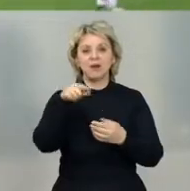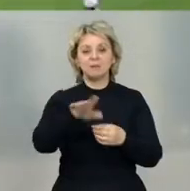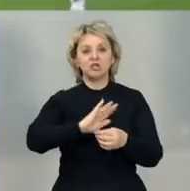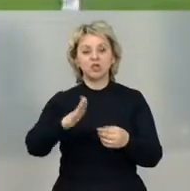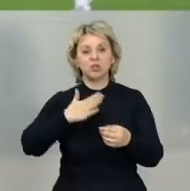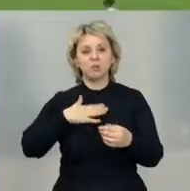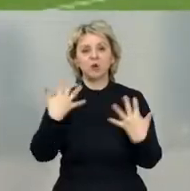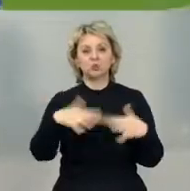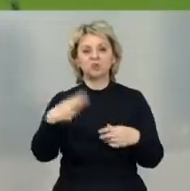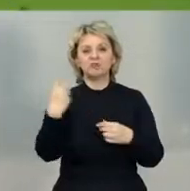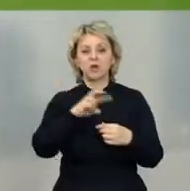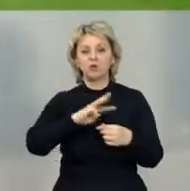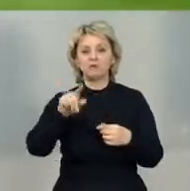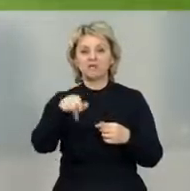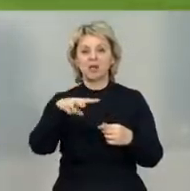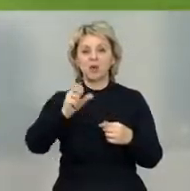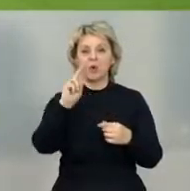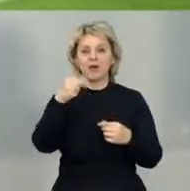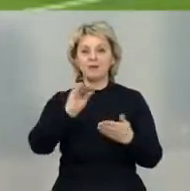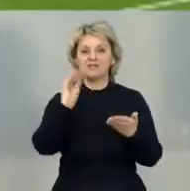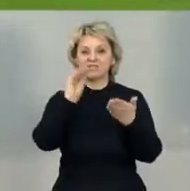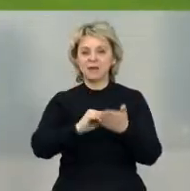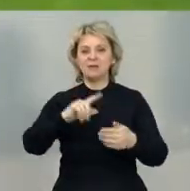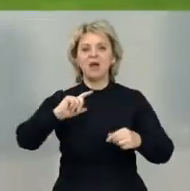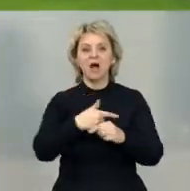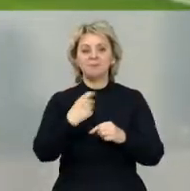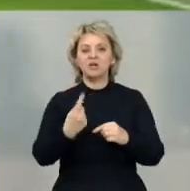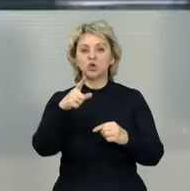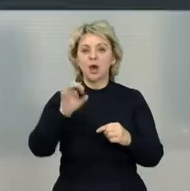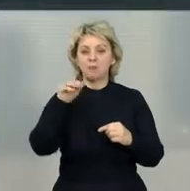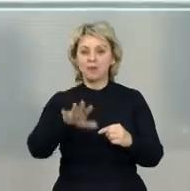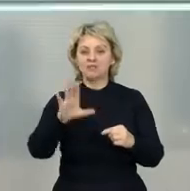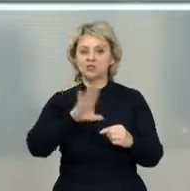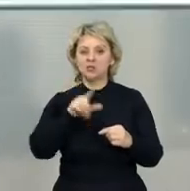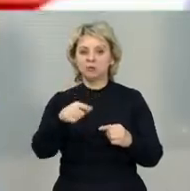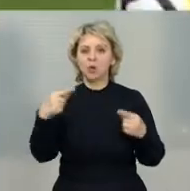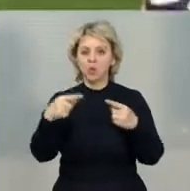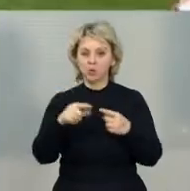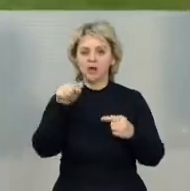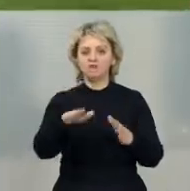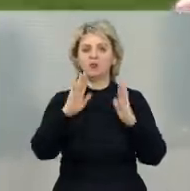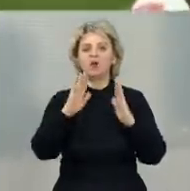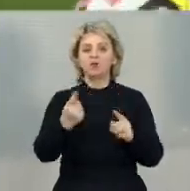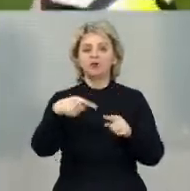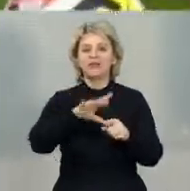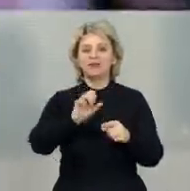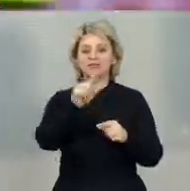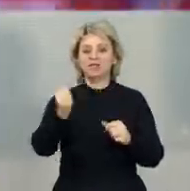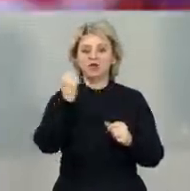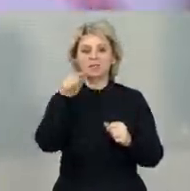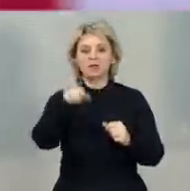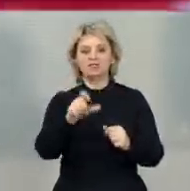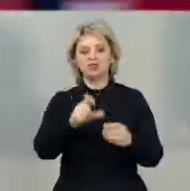мы. Уже на второй минуте «Локомотив» забил, и опять источником опасности стал угловой. Только в этот раз москвичи